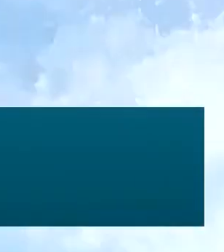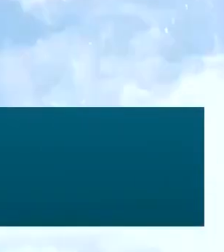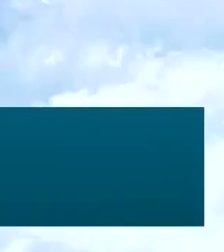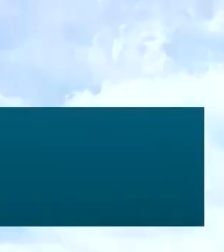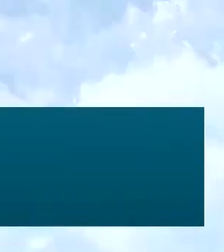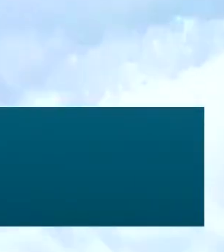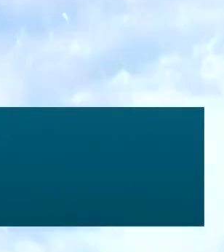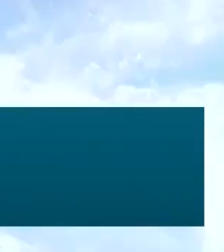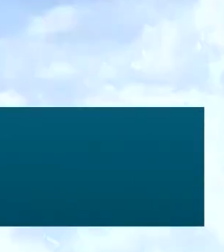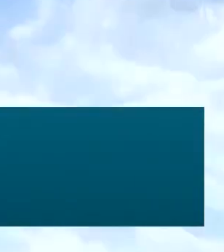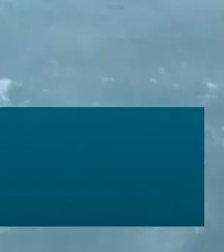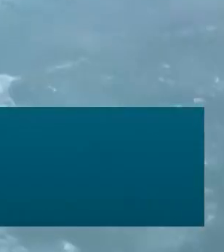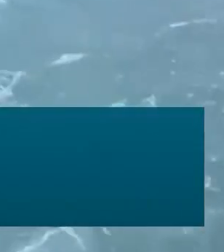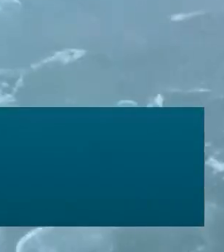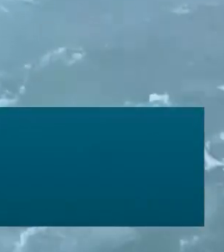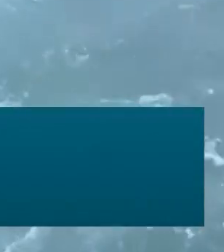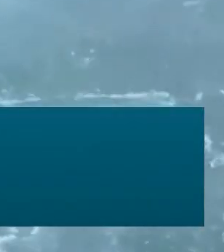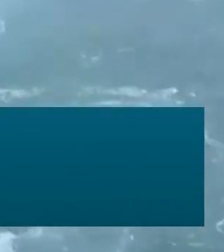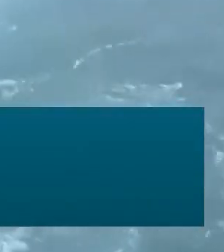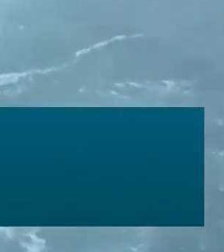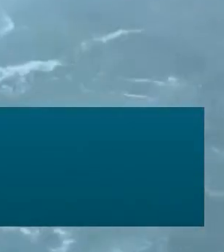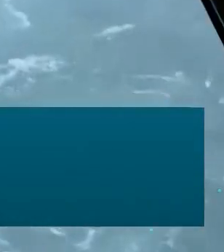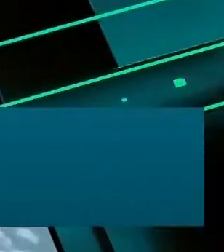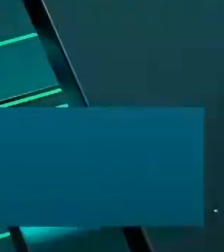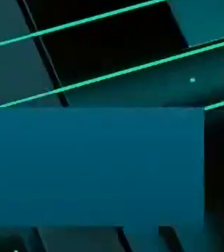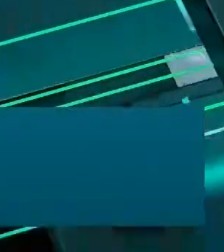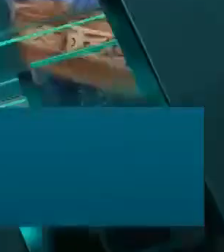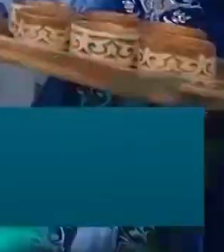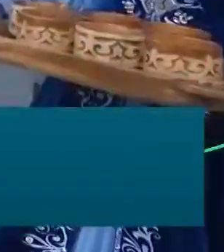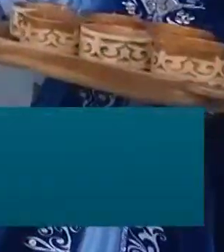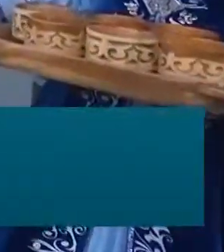обеспечил водой хозяйство сразу 4 районов.